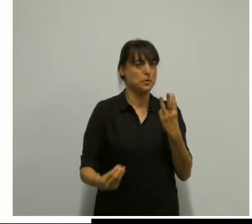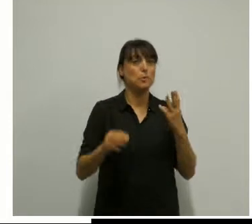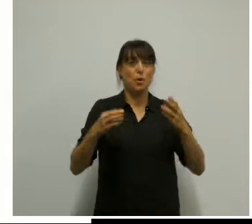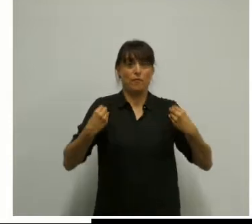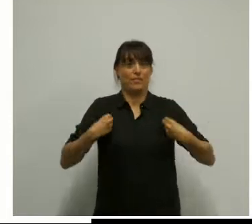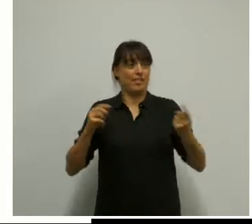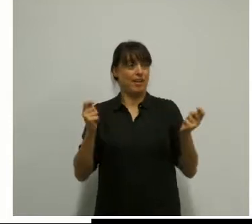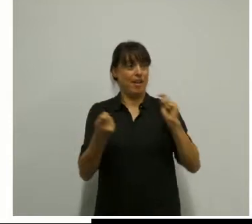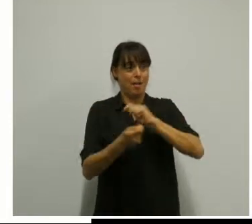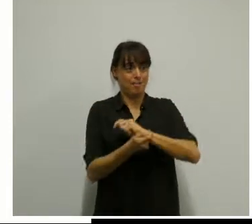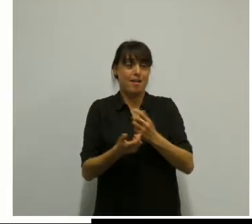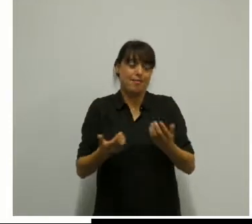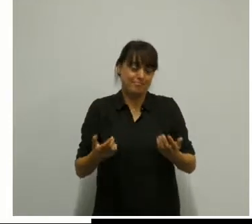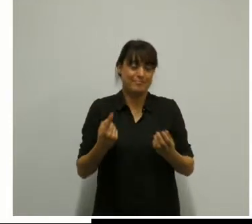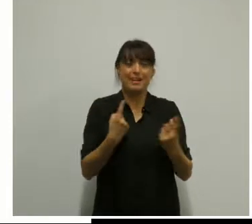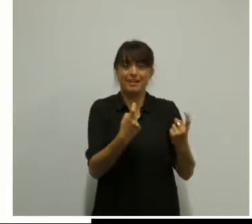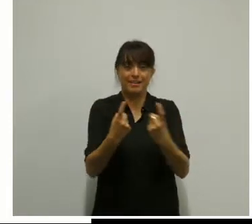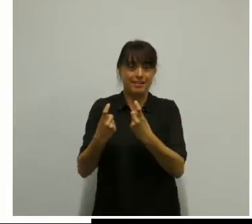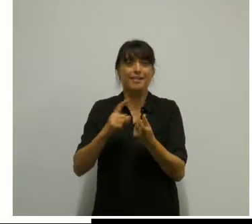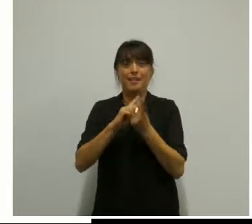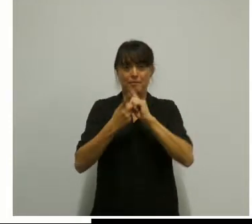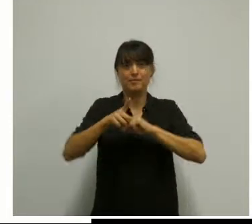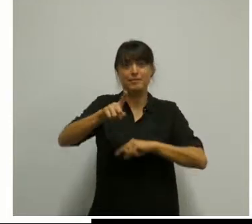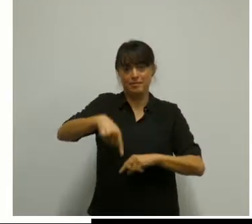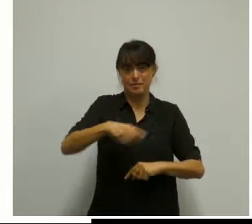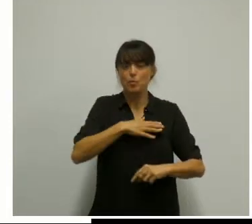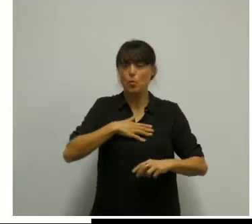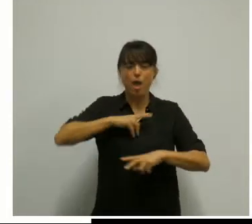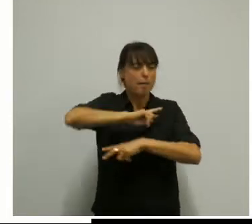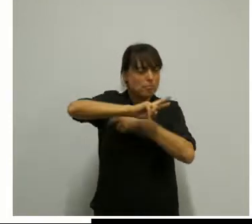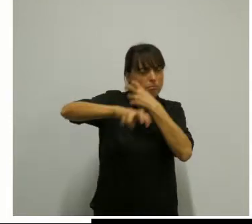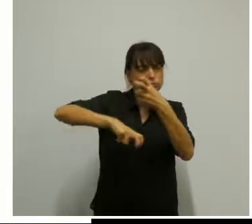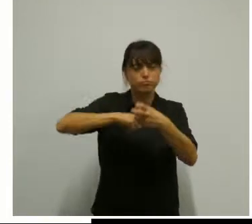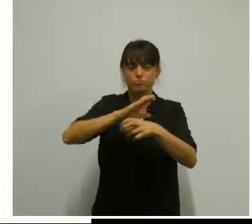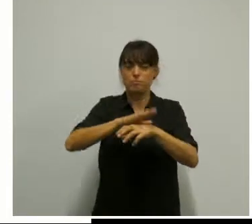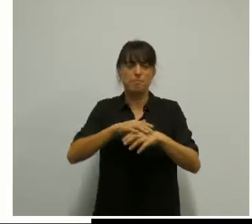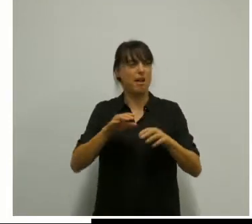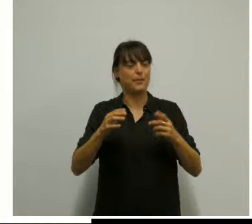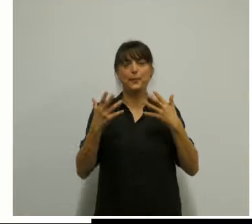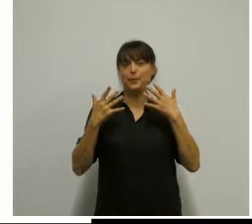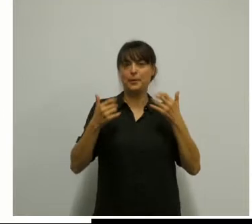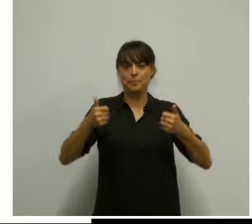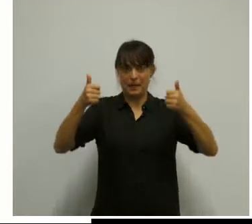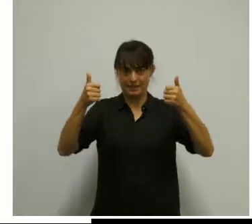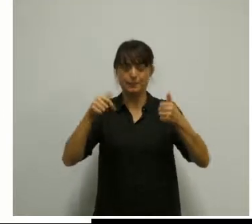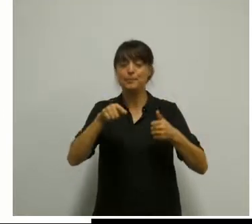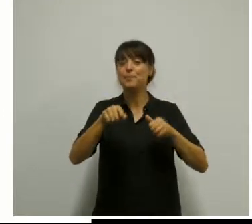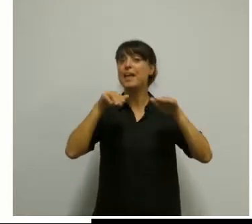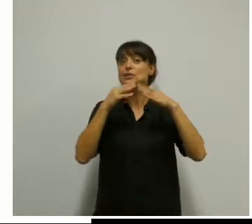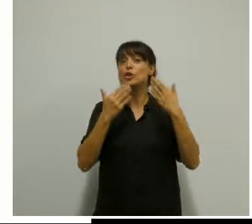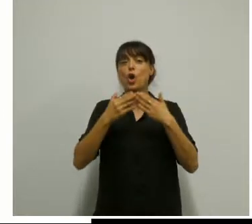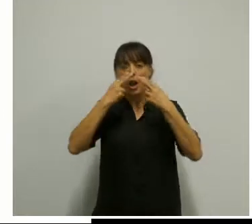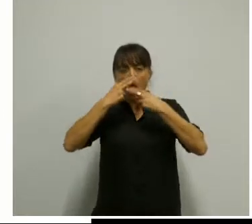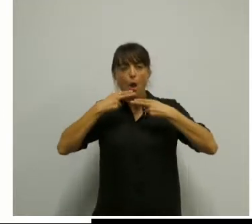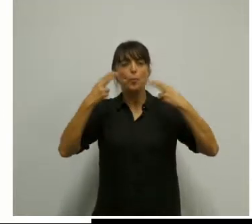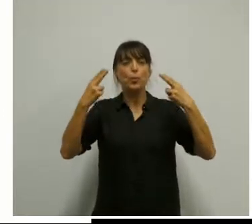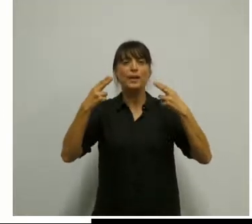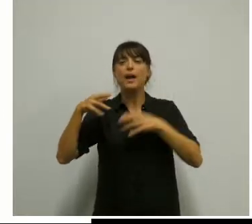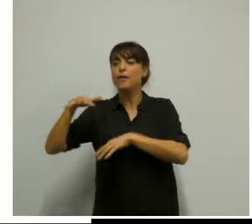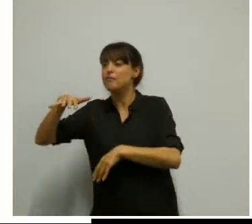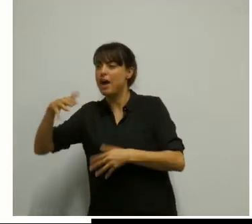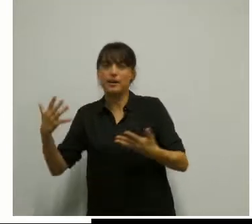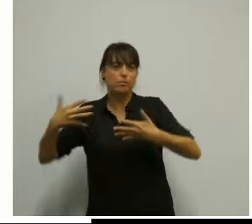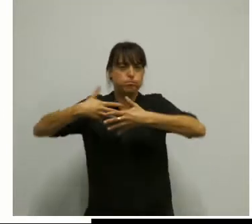coses ens fa que ens plantejàvem coses diferents. No? És una escola, a més a més, una escola pública molt oberta al barri, és a dir, que